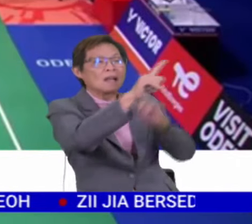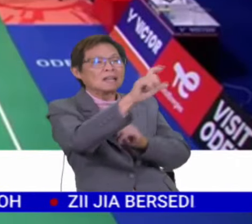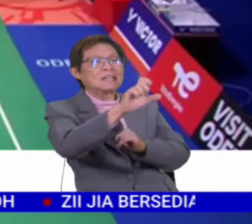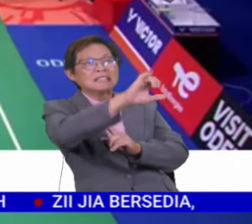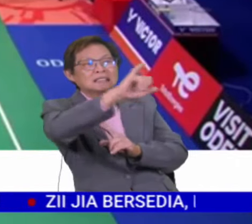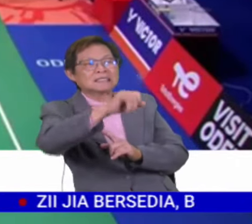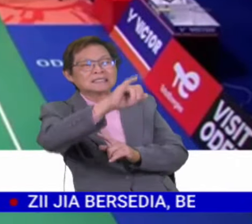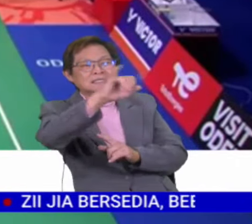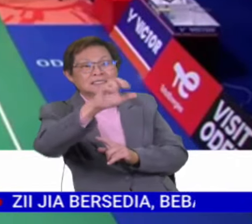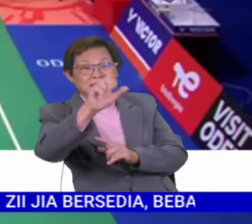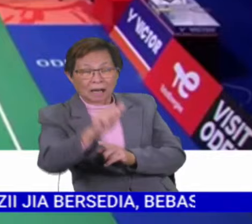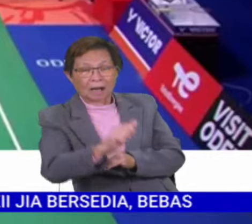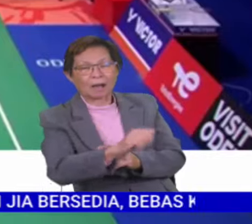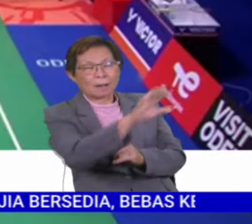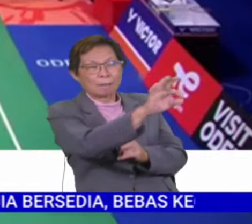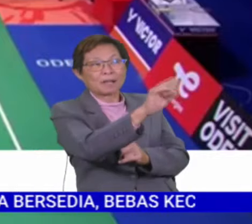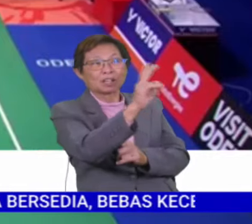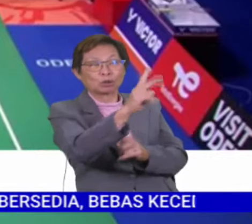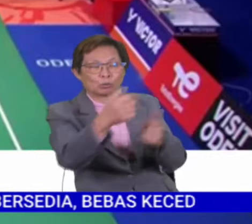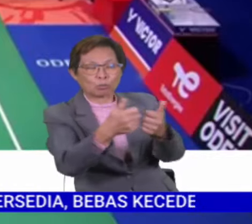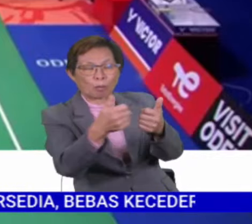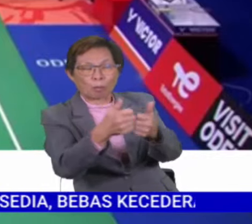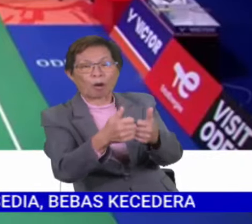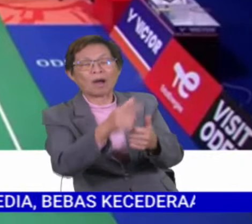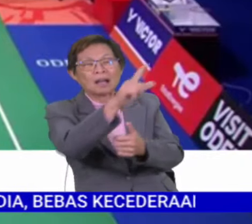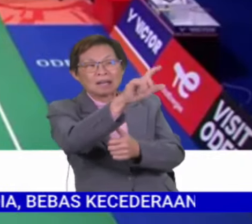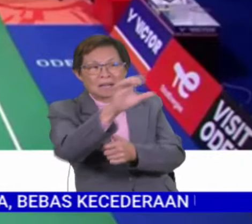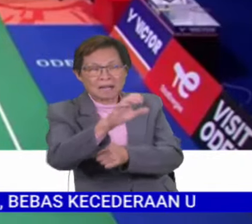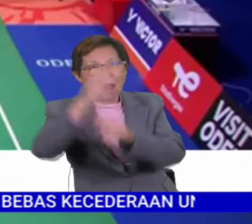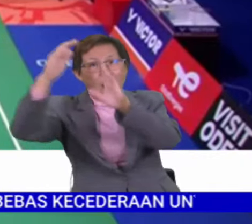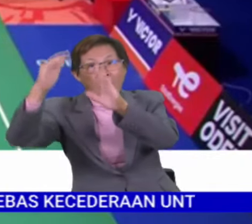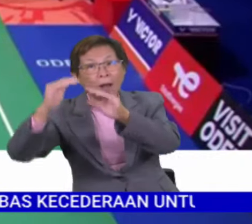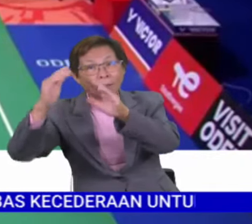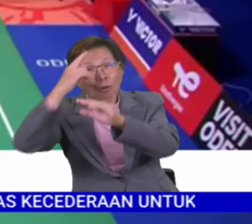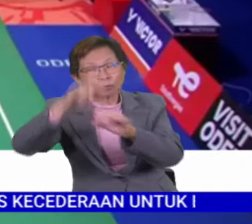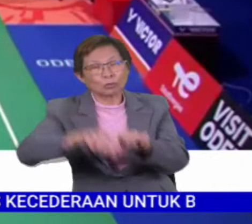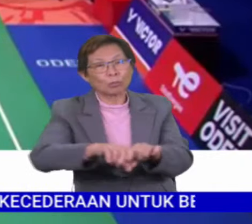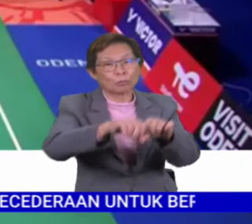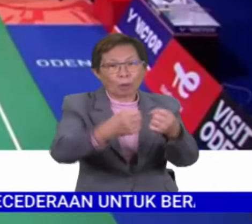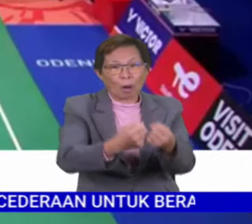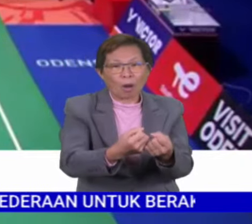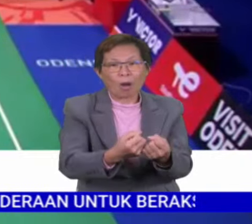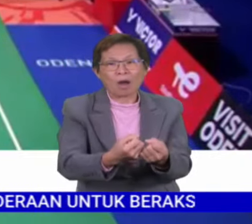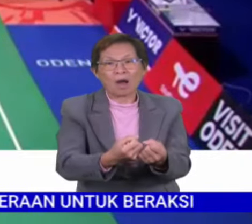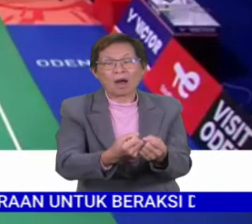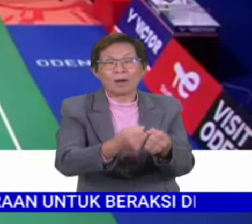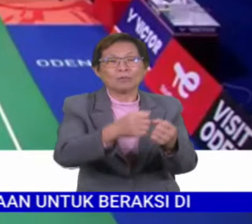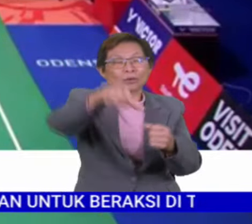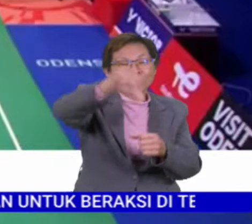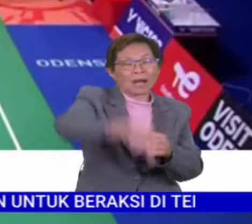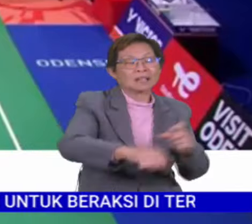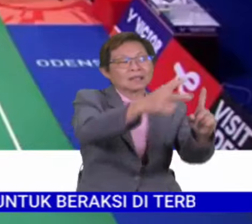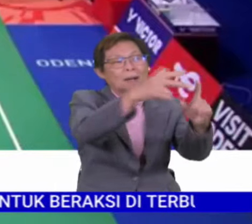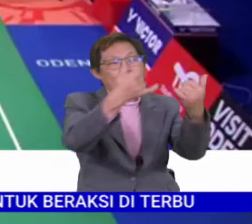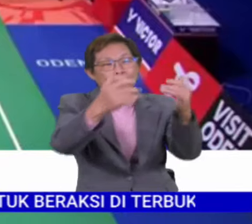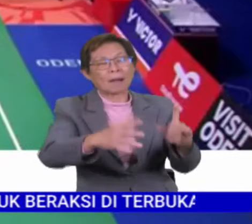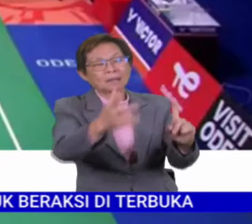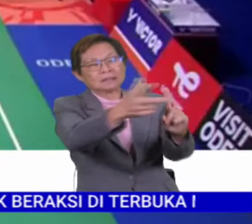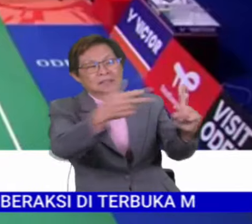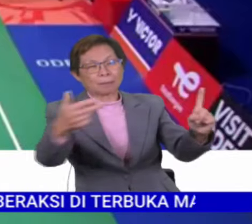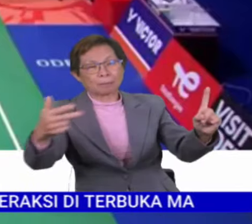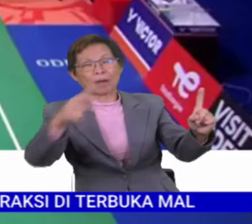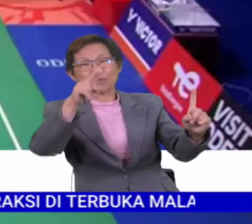Zijia. Tampil selaku pilihan kedua kejohanan, Zijia menjadi harapan untuk memecah dominasi jagoh Denmark Victor Axelsen yang